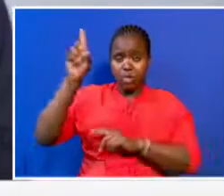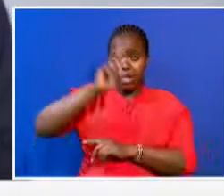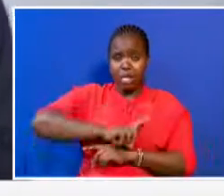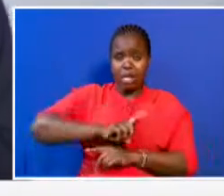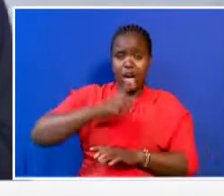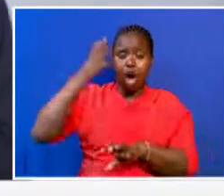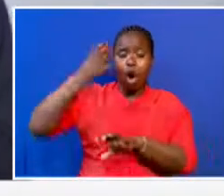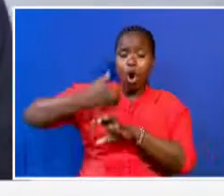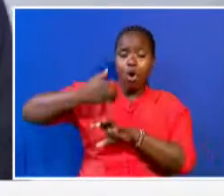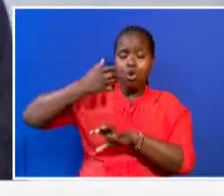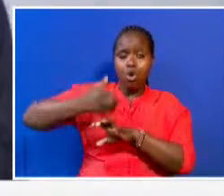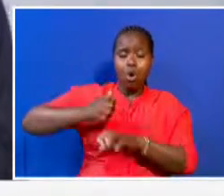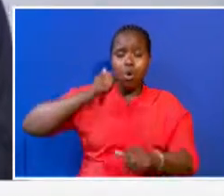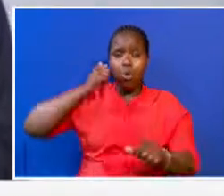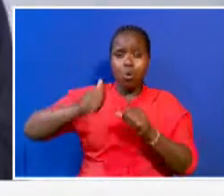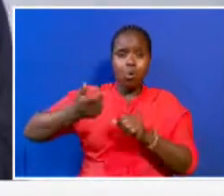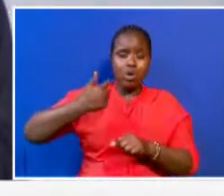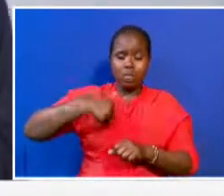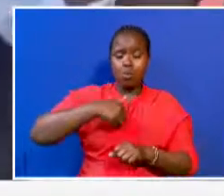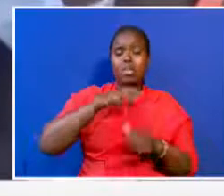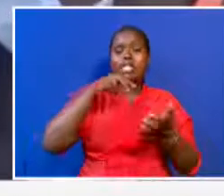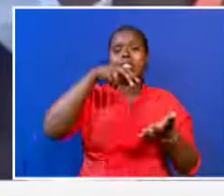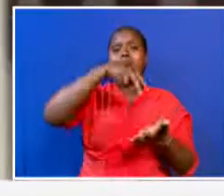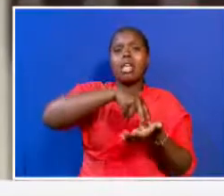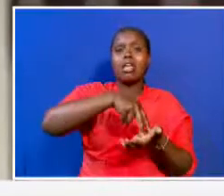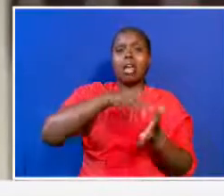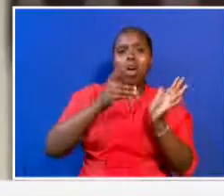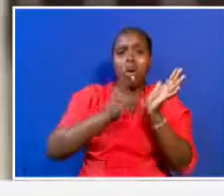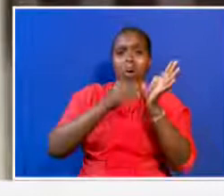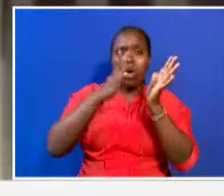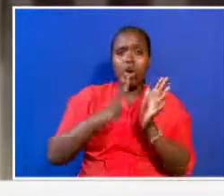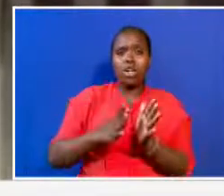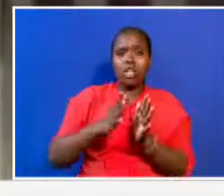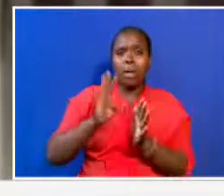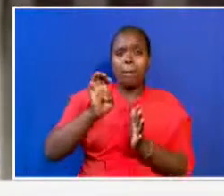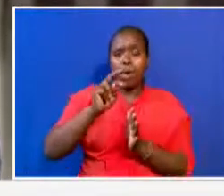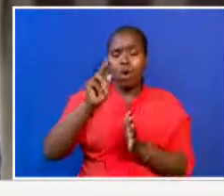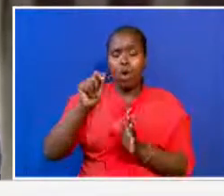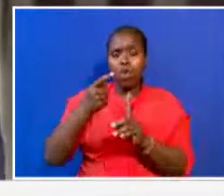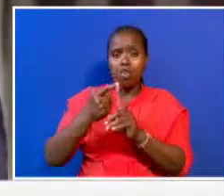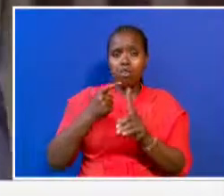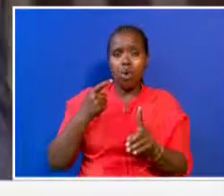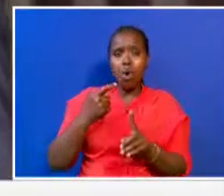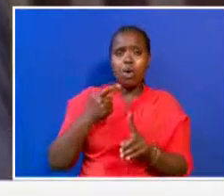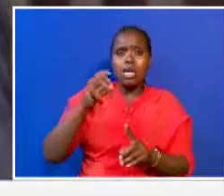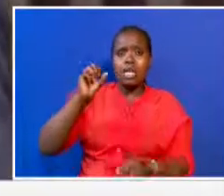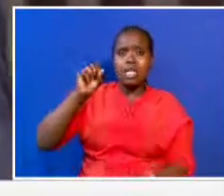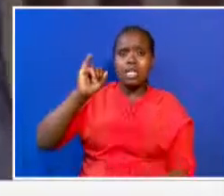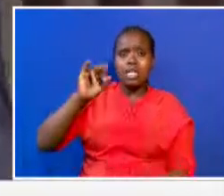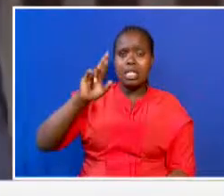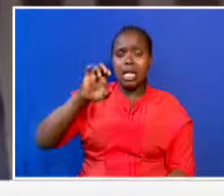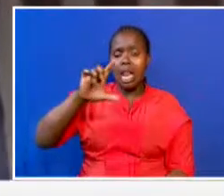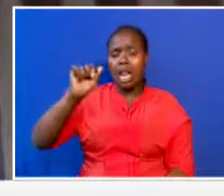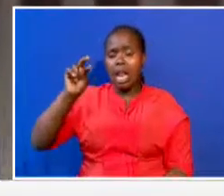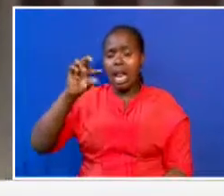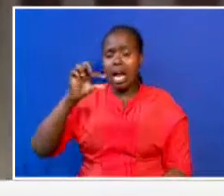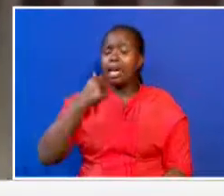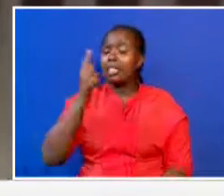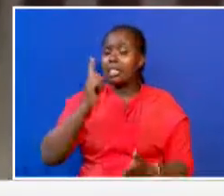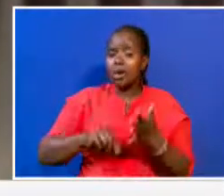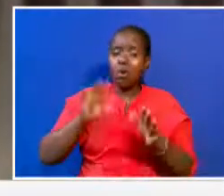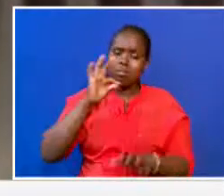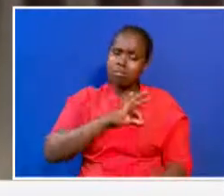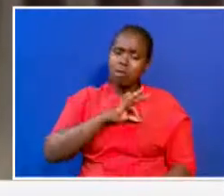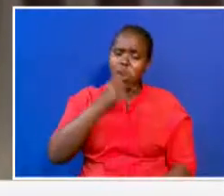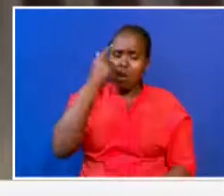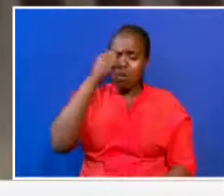the rock on which we stand. Daktari Vinod Ramachandra kutoka taifa la Sri Lanka ameeleza baina nafasi ya